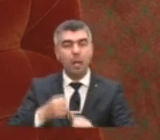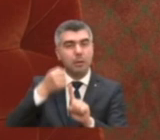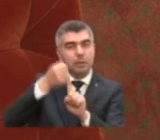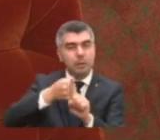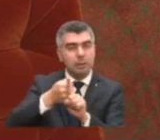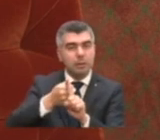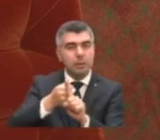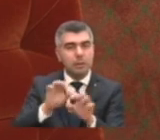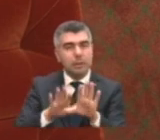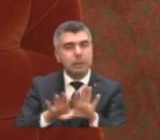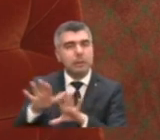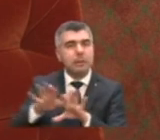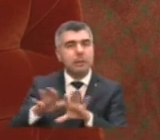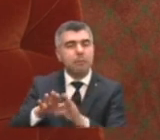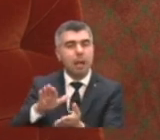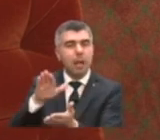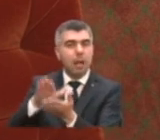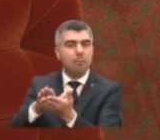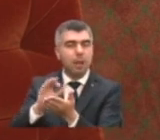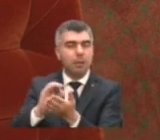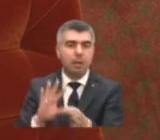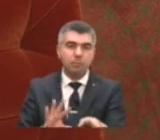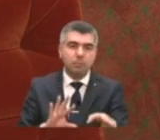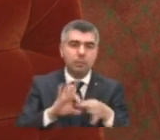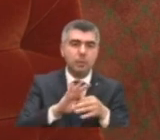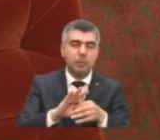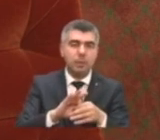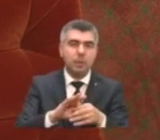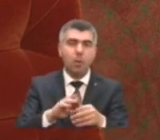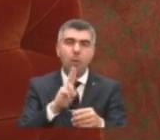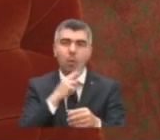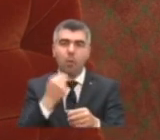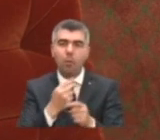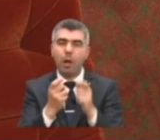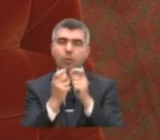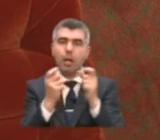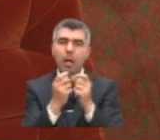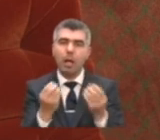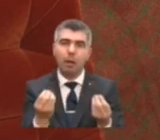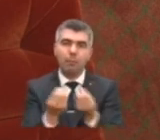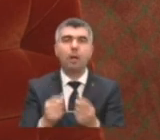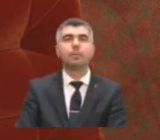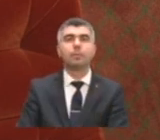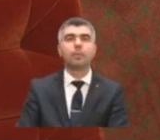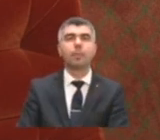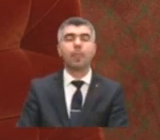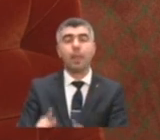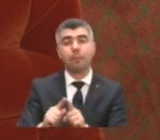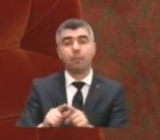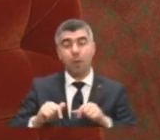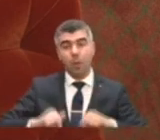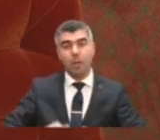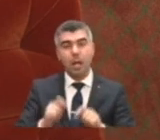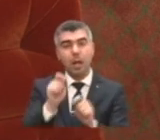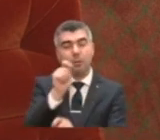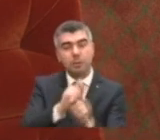لتدبير المخزون الاحتياطي في إطار الشراكة ما بين القطاعين العام والخاص. والوزاره كتعمل على احداث واحد الهيكله